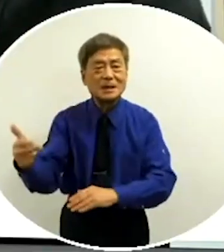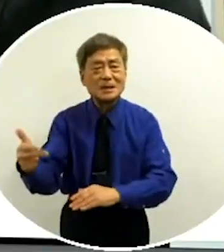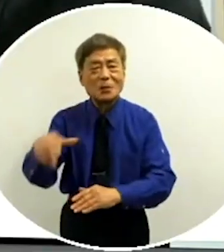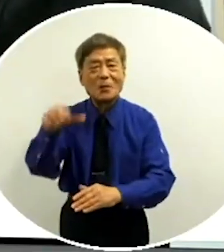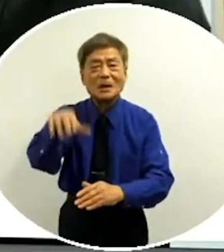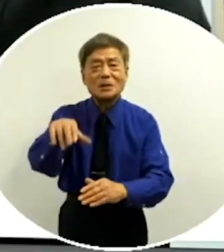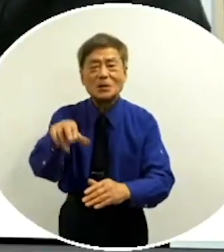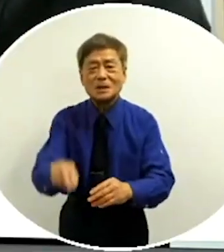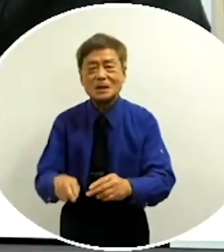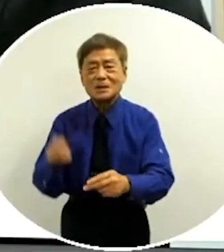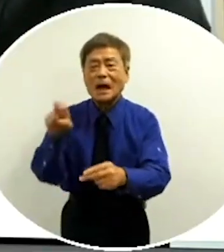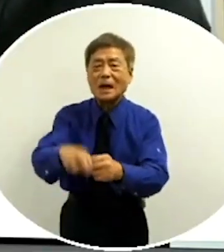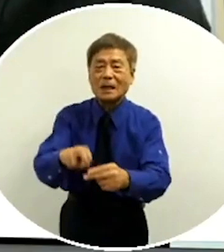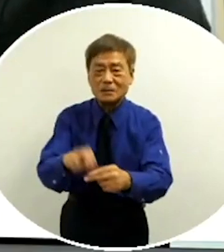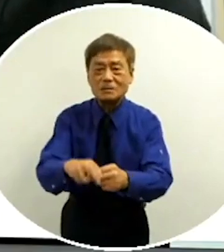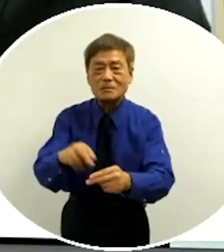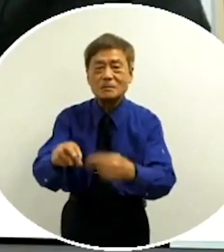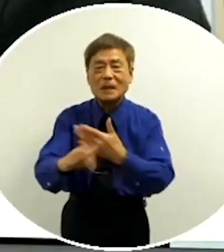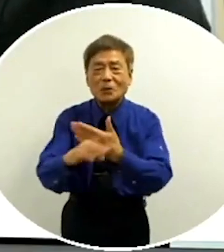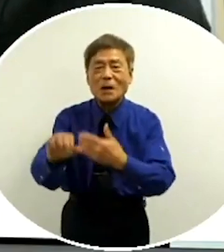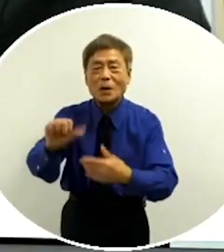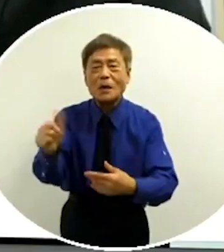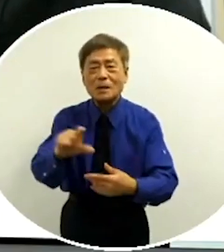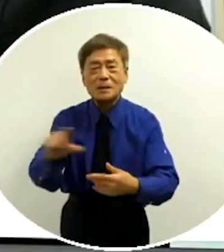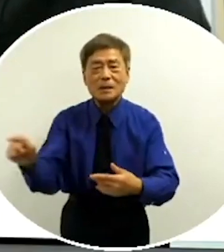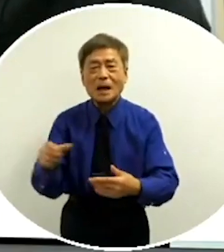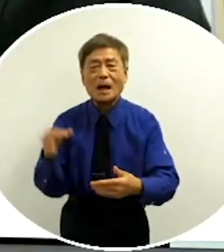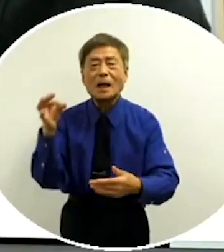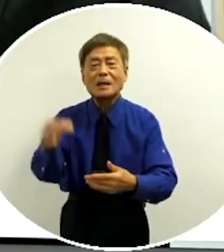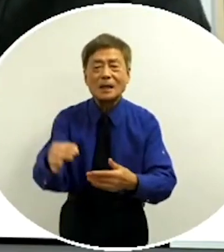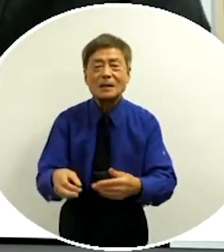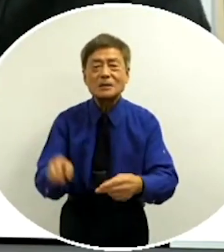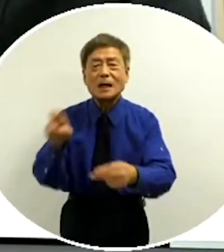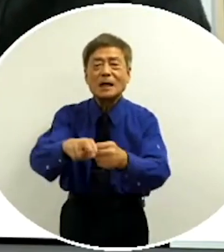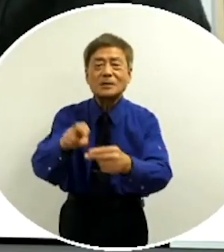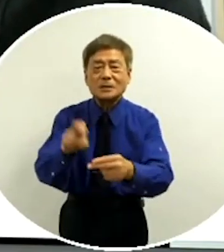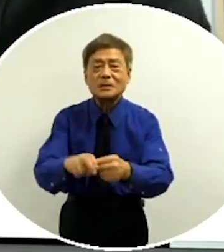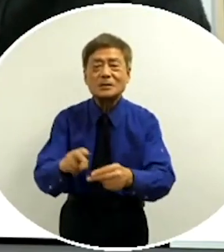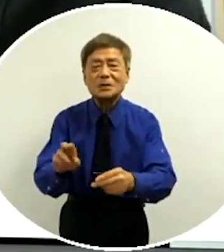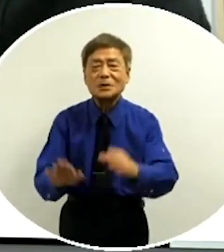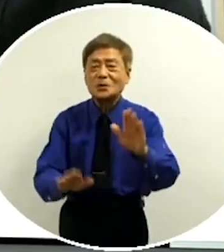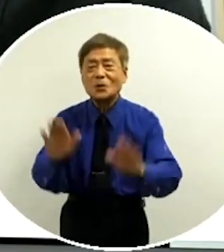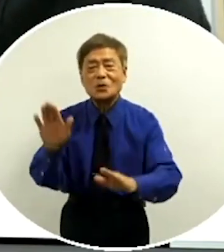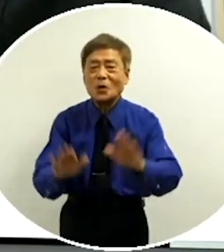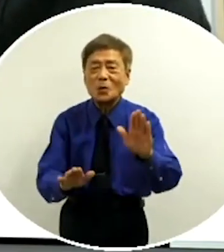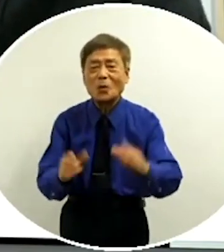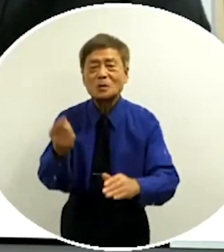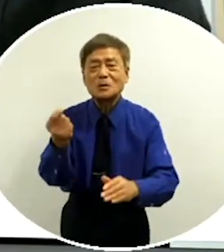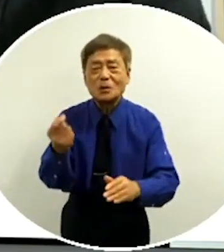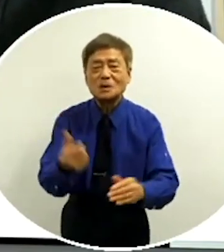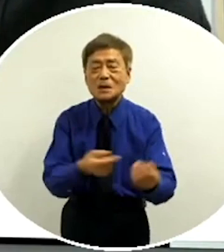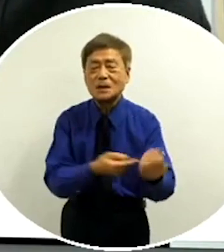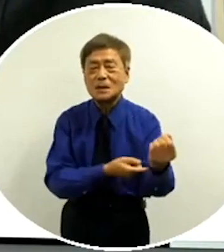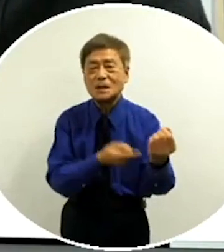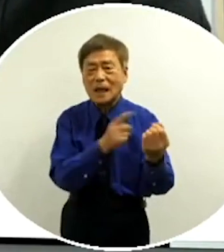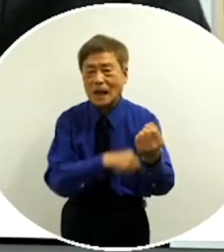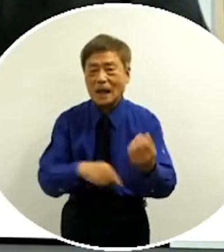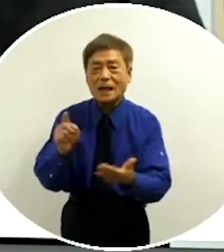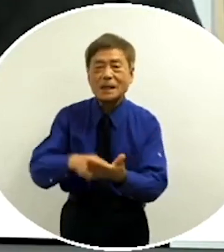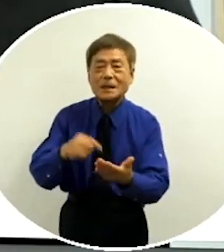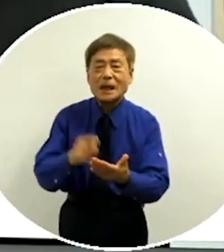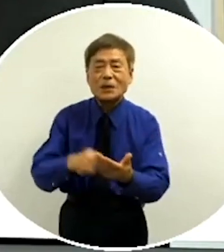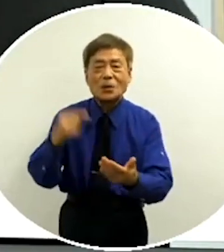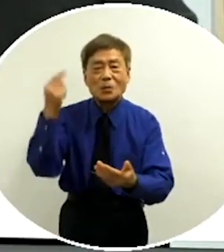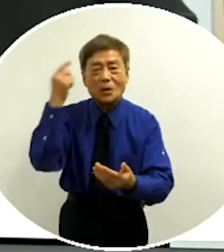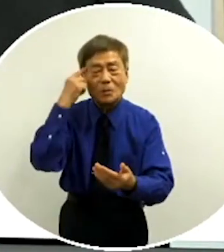私は思ってますざっくばらんに入って今回の選挙結果も踏まえてってことなのでそれを思うとですねやっぱりそもそも